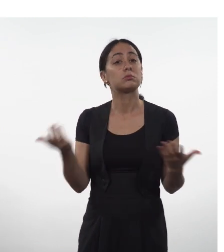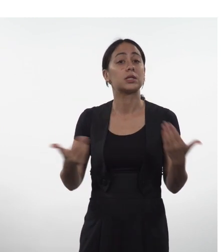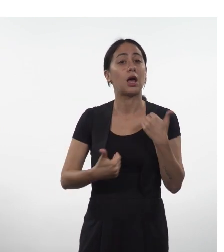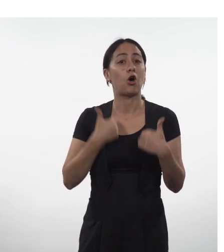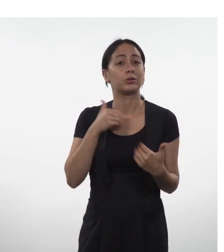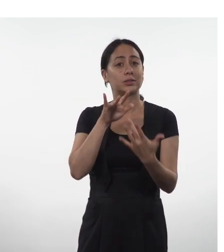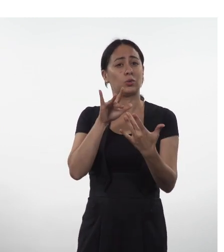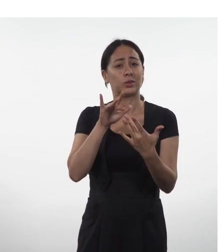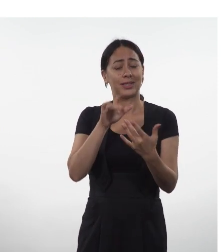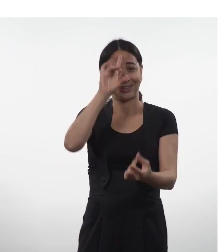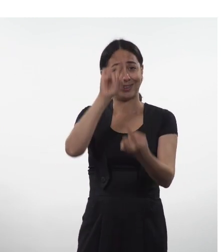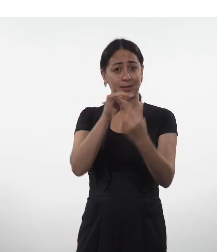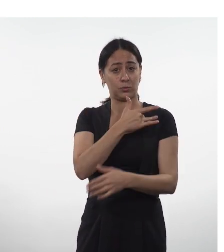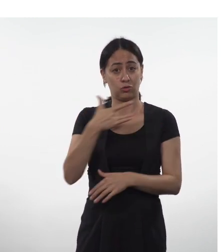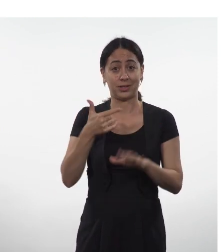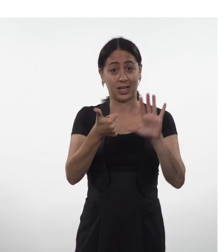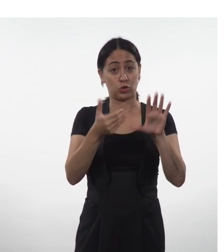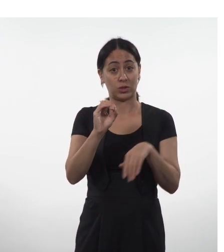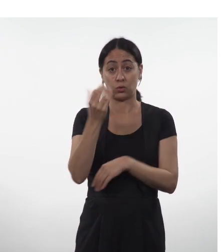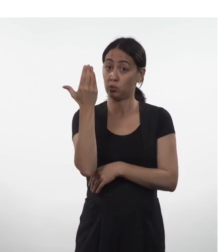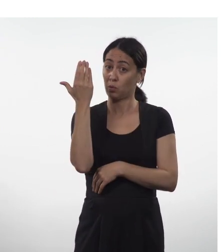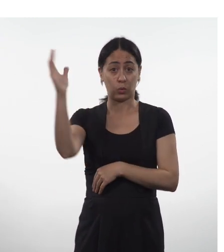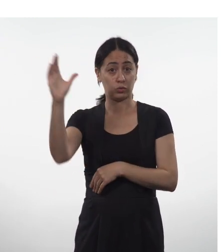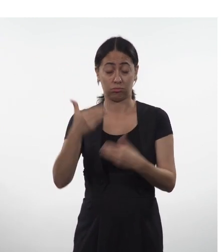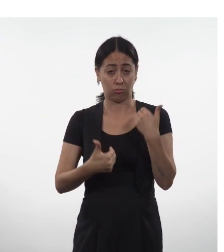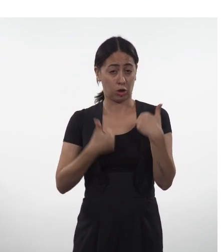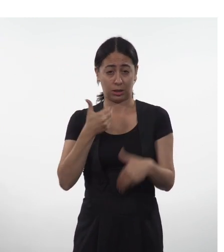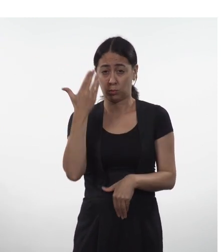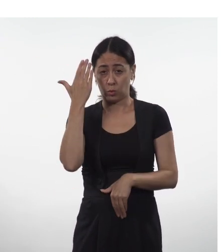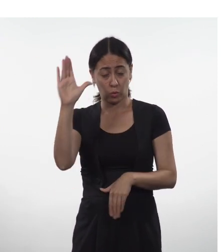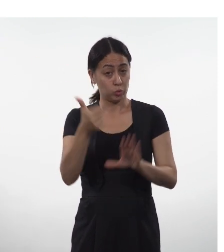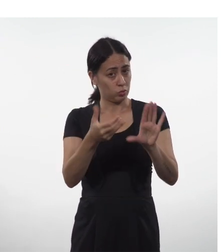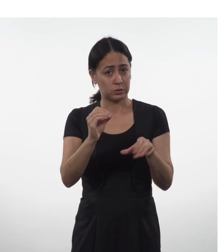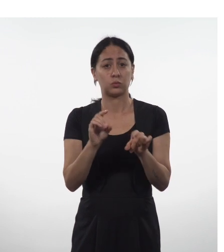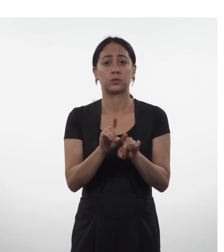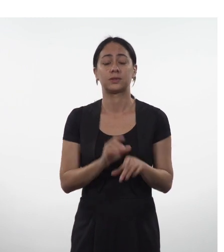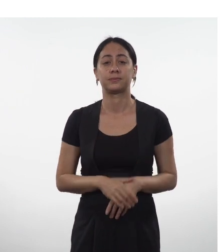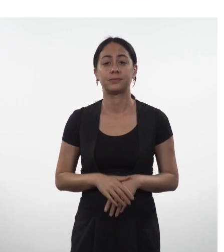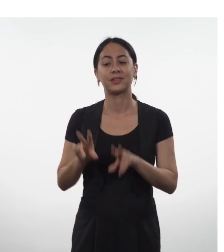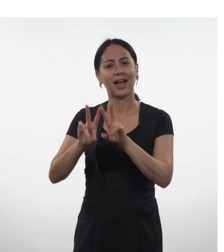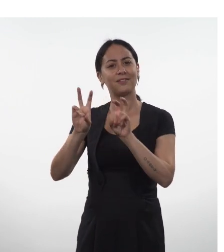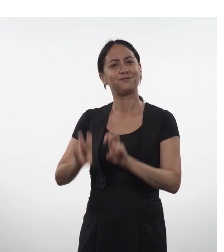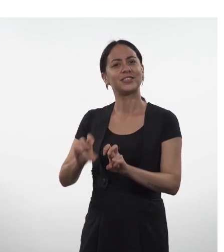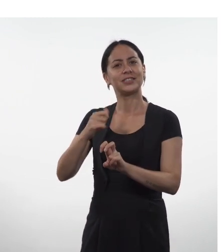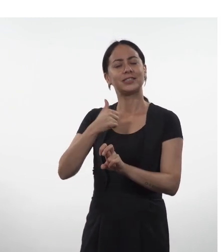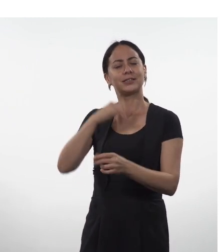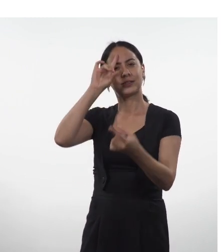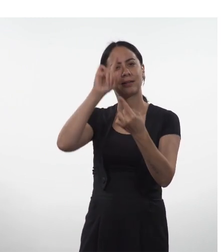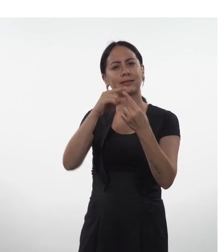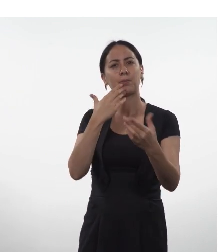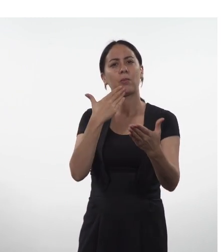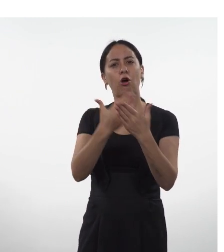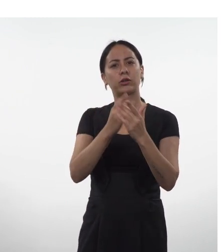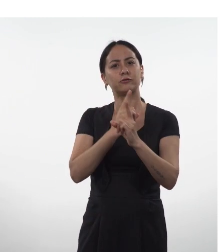de santé et 60 autres handicaps possibles. Vous avez également la fiche qui concerne la téléconsultation que je voulais